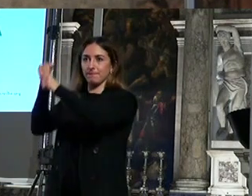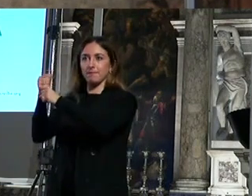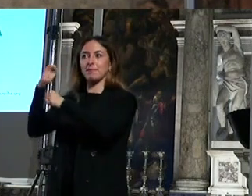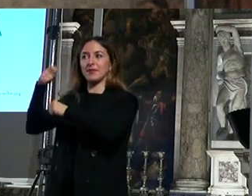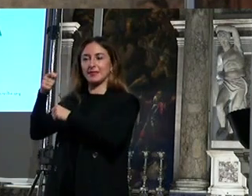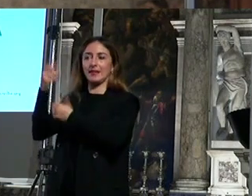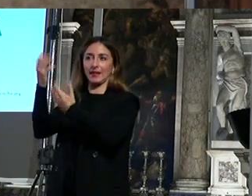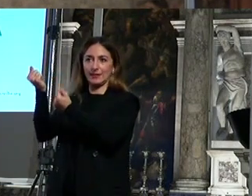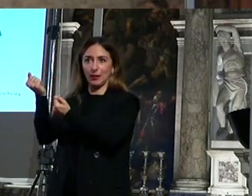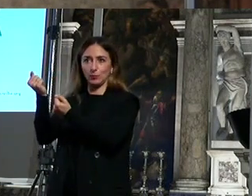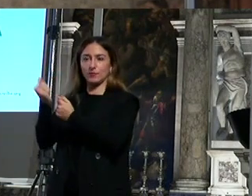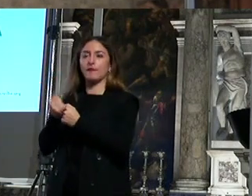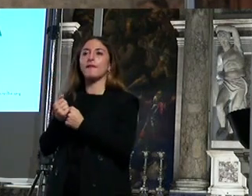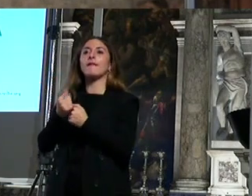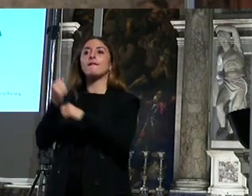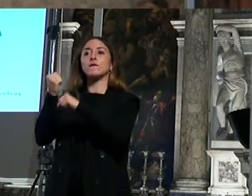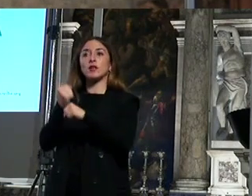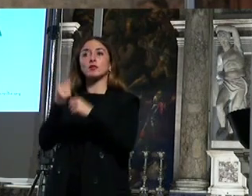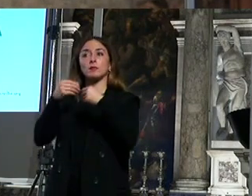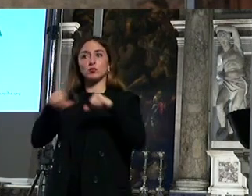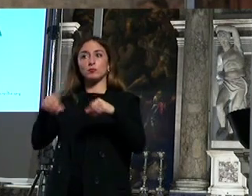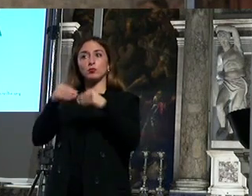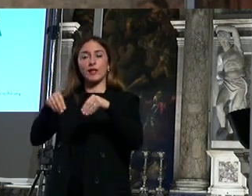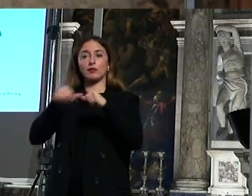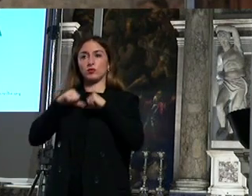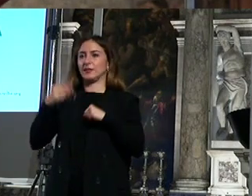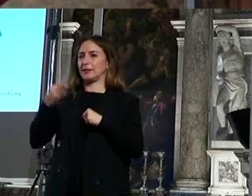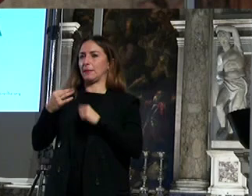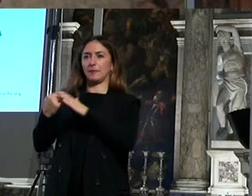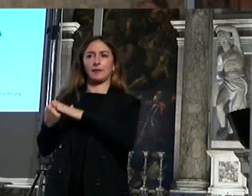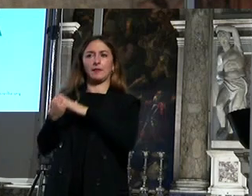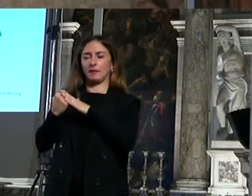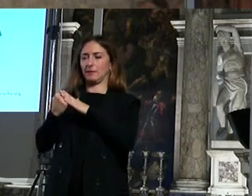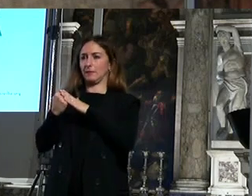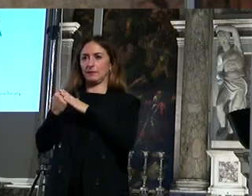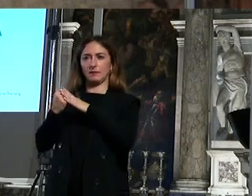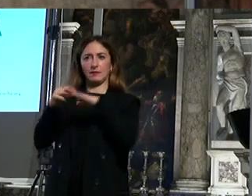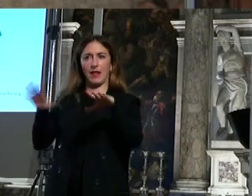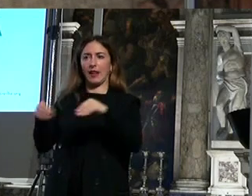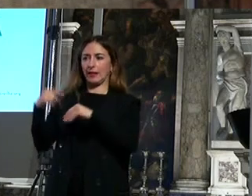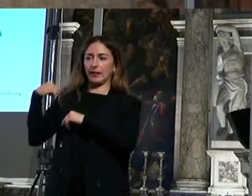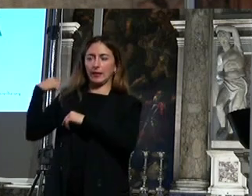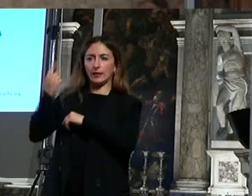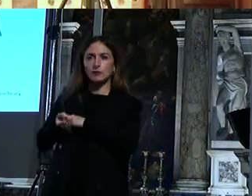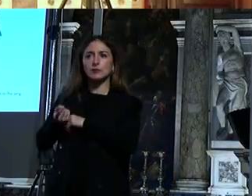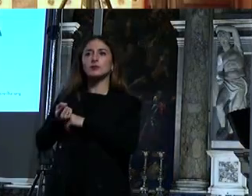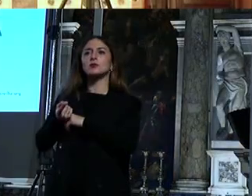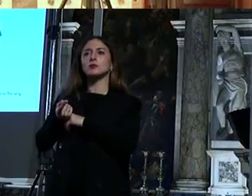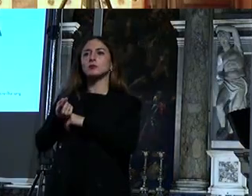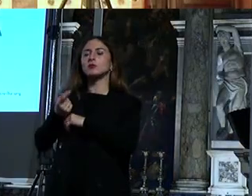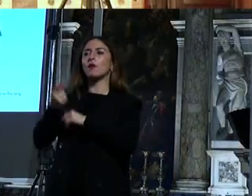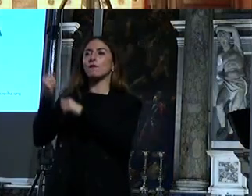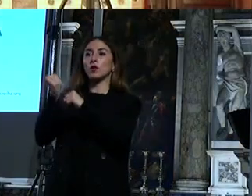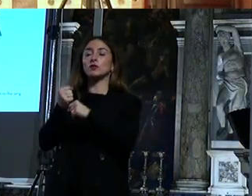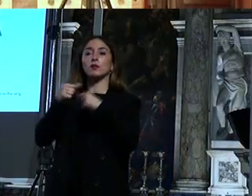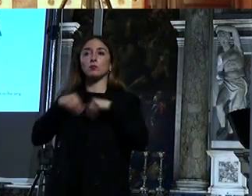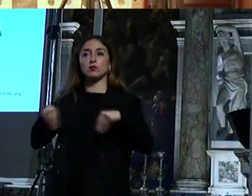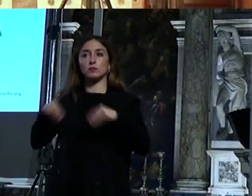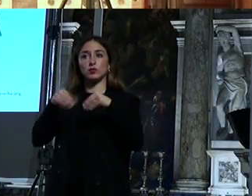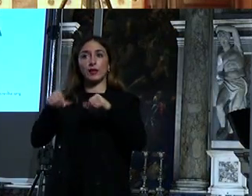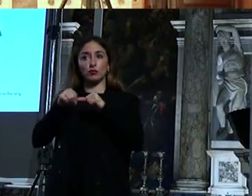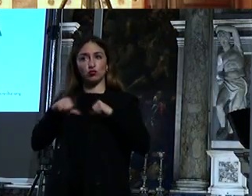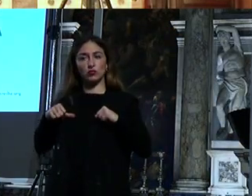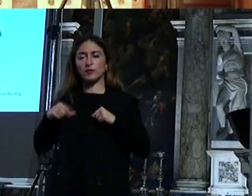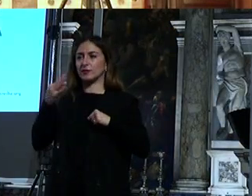Presidente. Fondazione Musei Civici ci ha sempre sostenuto fin dai primissimi giorni, abbiamo sempre avuto con Fondazione Musei Civici